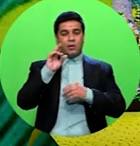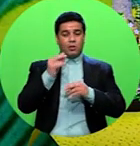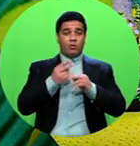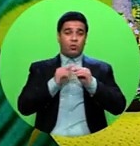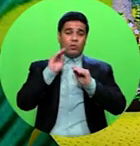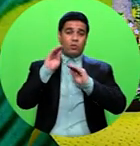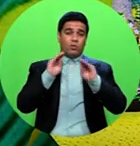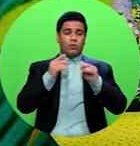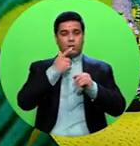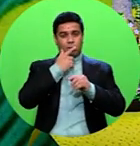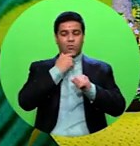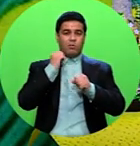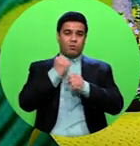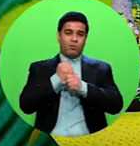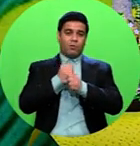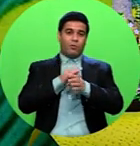панно, пожалуйста,